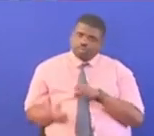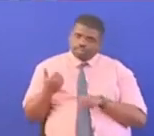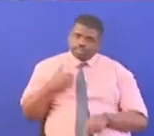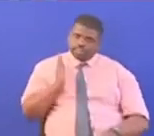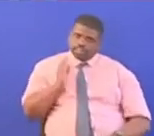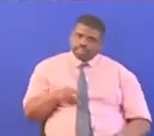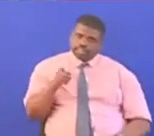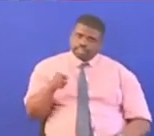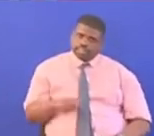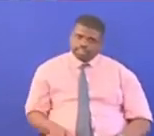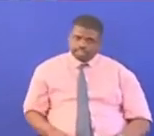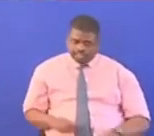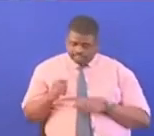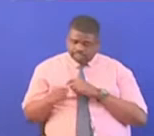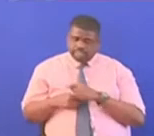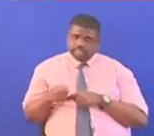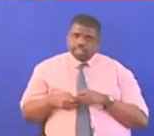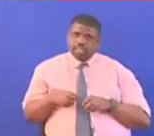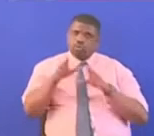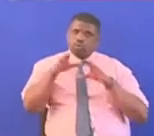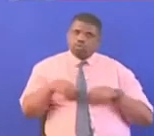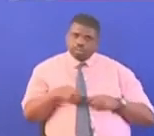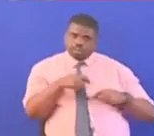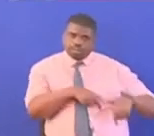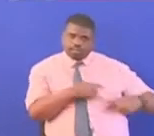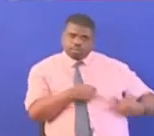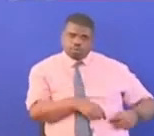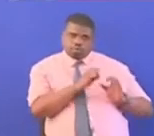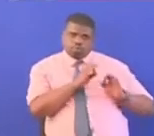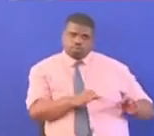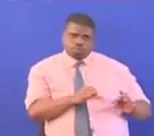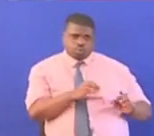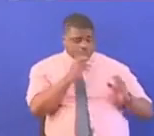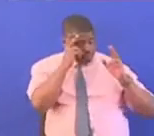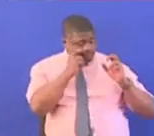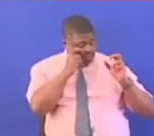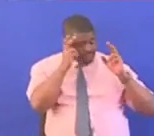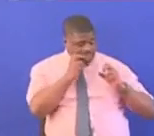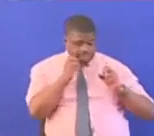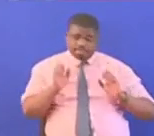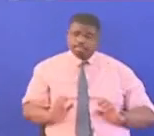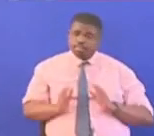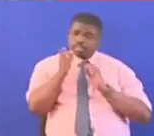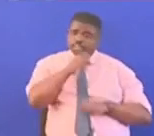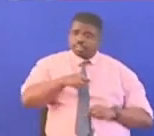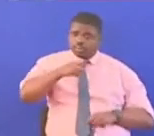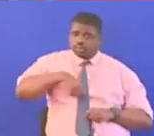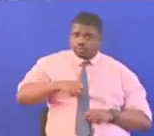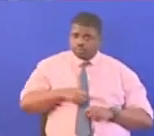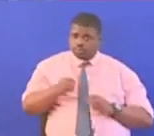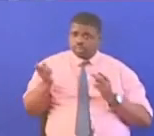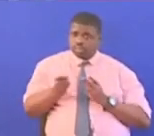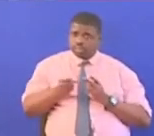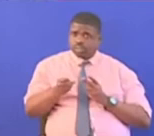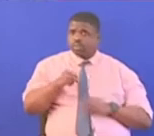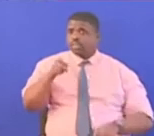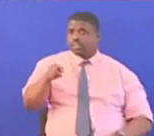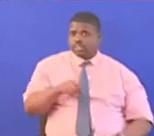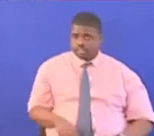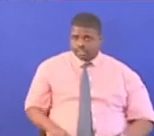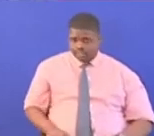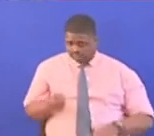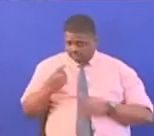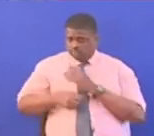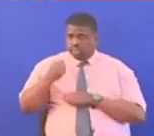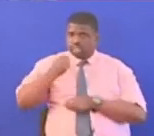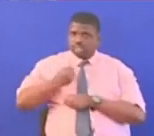serikali iendelee kukubali kuwa na moyo huu mzuri wa kutafakari na kufikiria maisha ya watu wetu kama wafanya kwa jambo hili la Ruaha. Kwenye